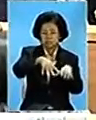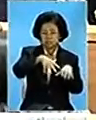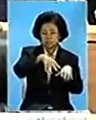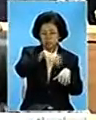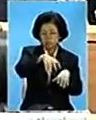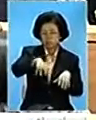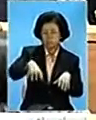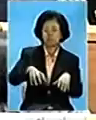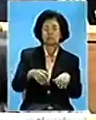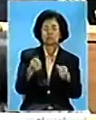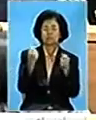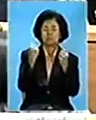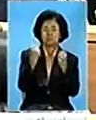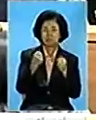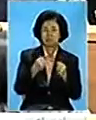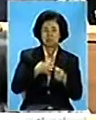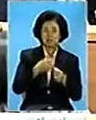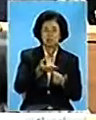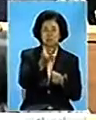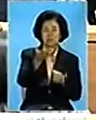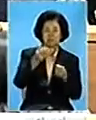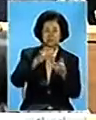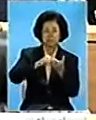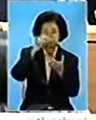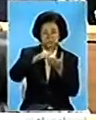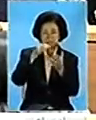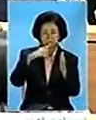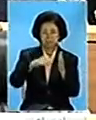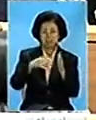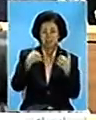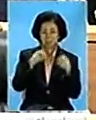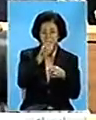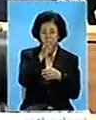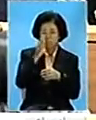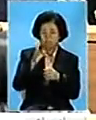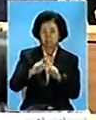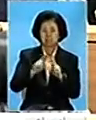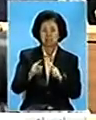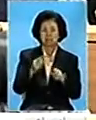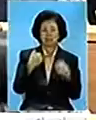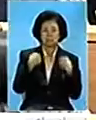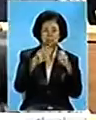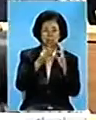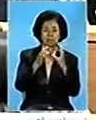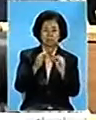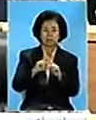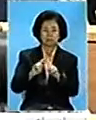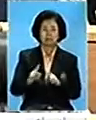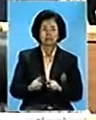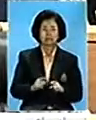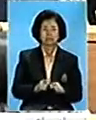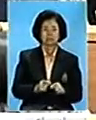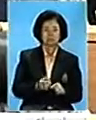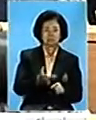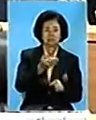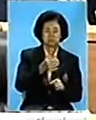นี้แหละครับผมอยากให้ท่านไปศึกษาดูเพราะว่ามีการโจมตีต่างๆนานาว่ามันเกิดเรื่องนั่นเกิดเรื่องนี้ขึ้นมาให้